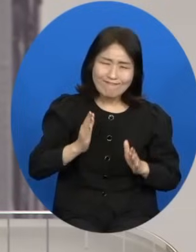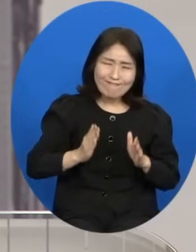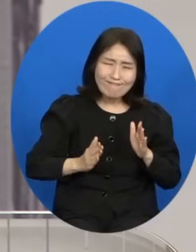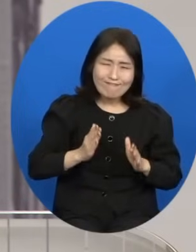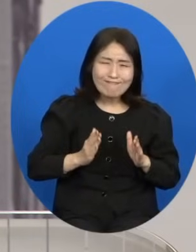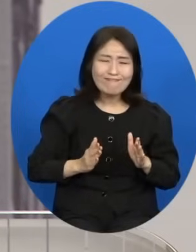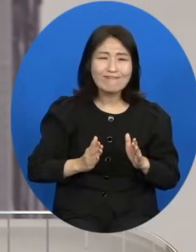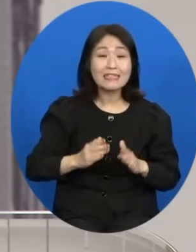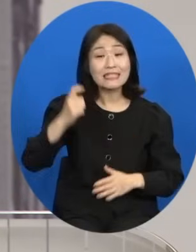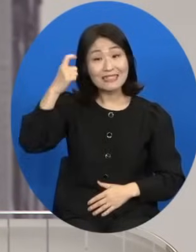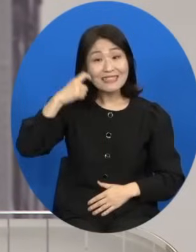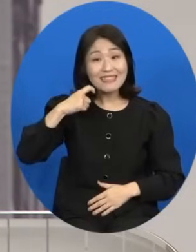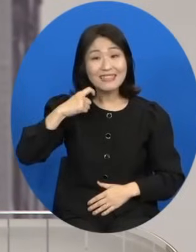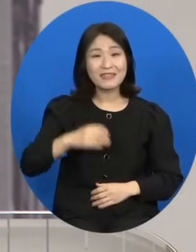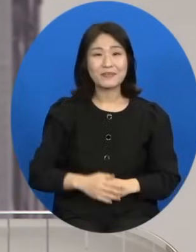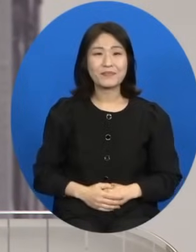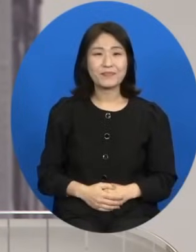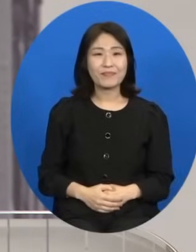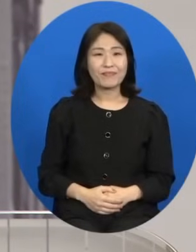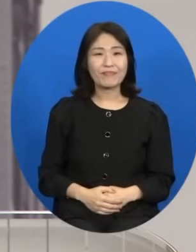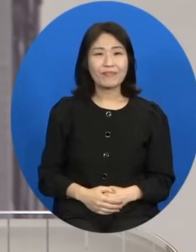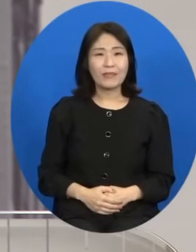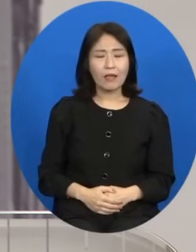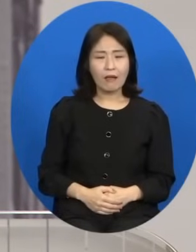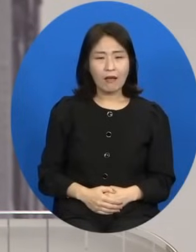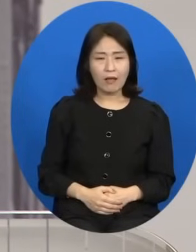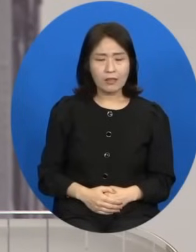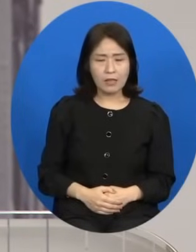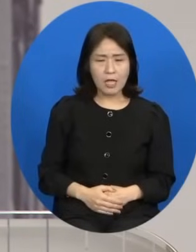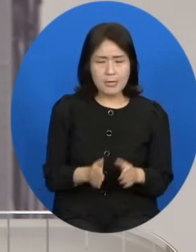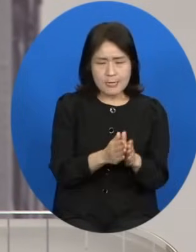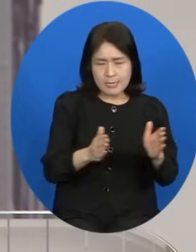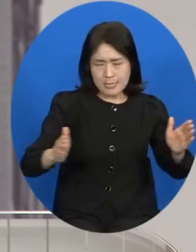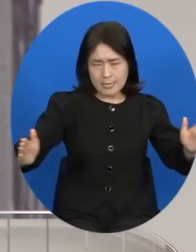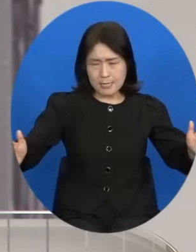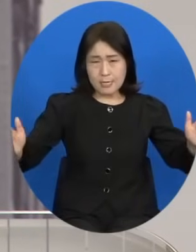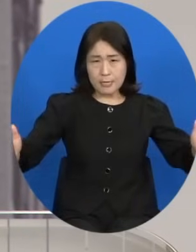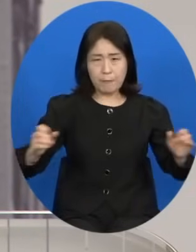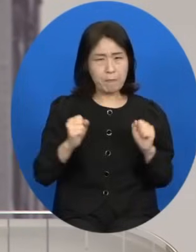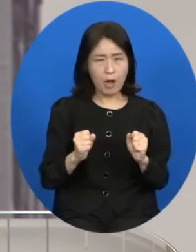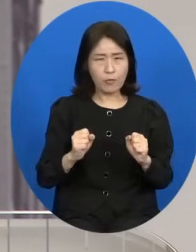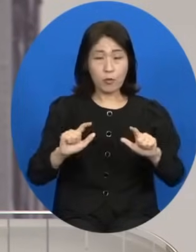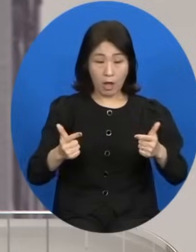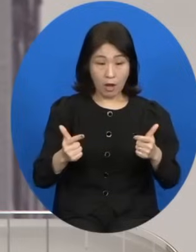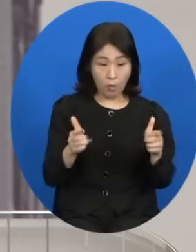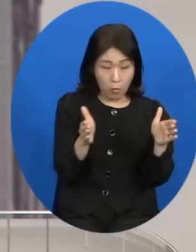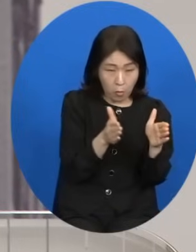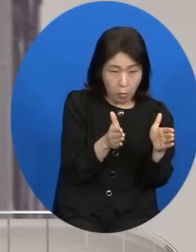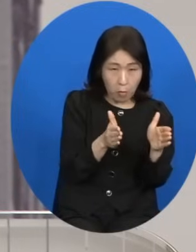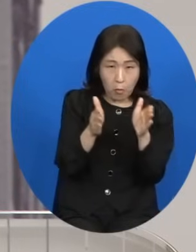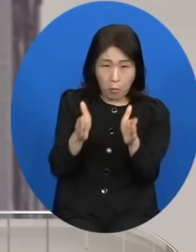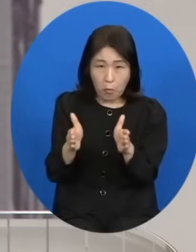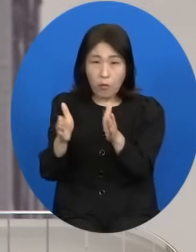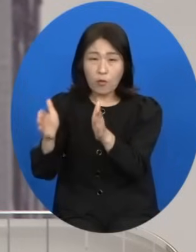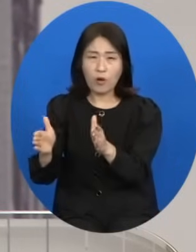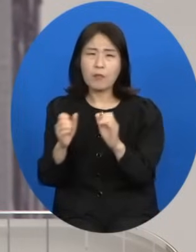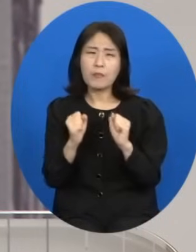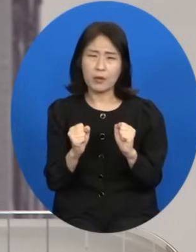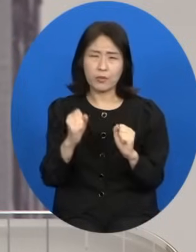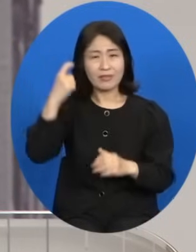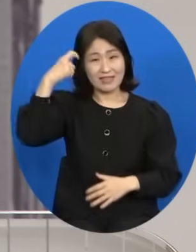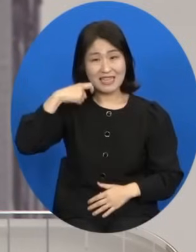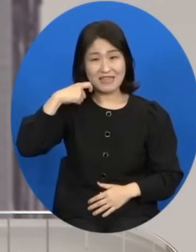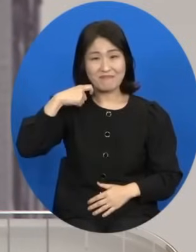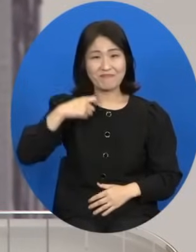한편으로는 이게 구간 마라톤이라는 생각이 듭니다 왜냐면 다니엘의 신앙 여정은 단지